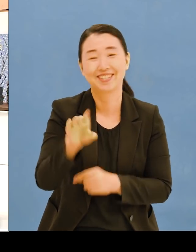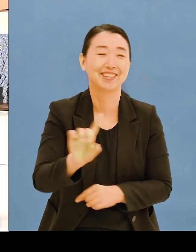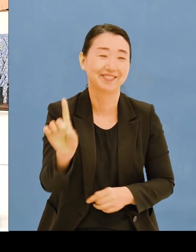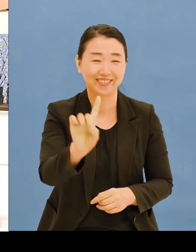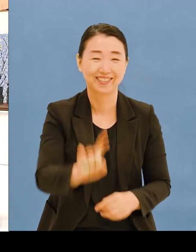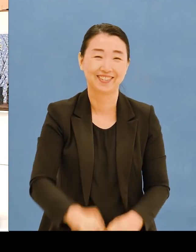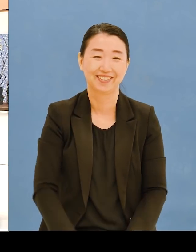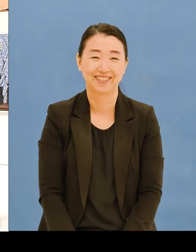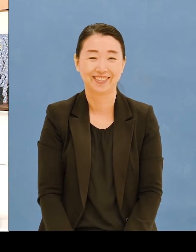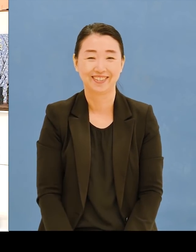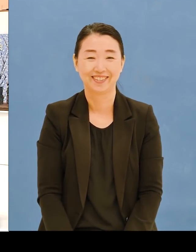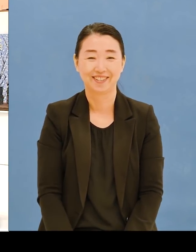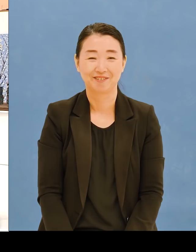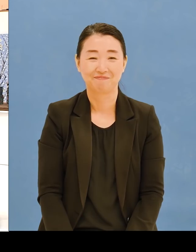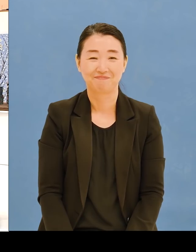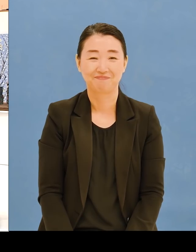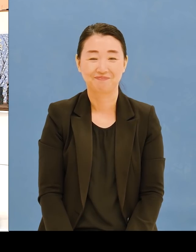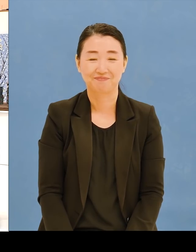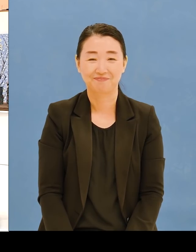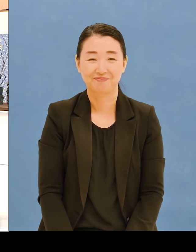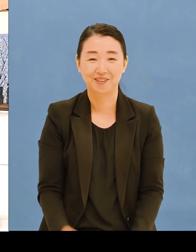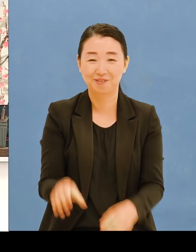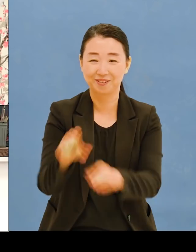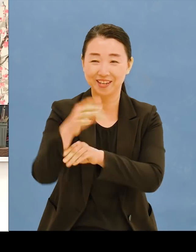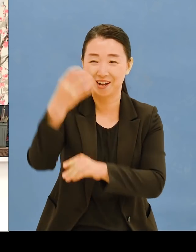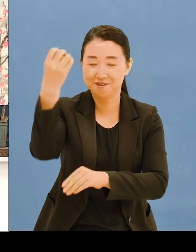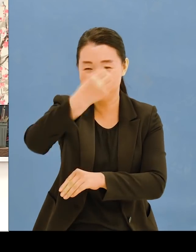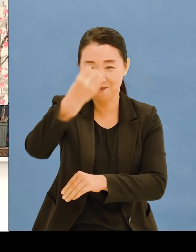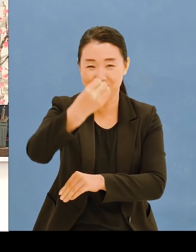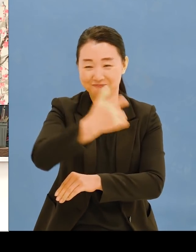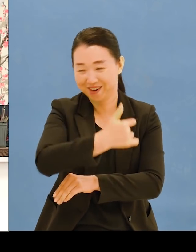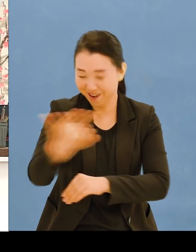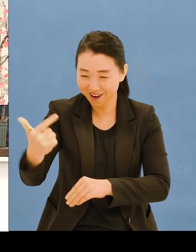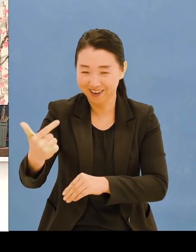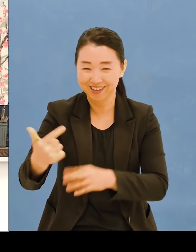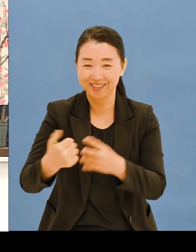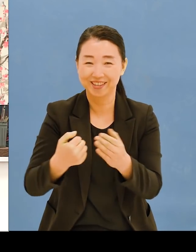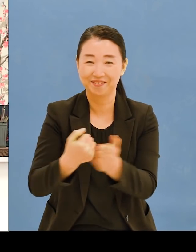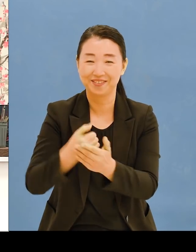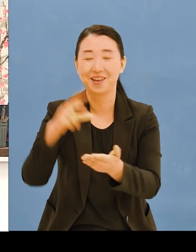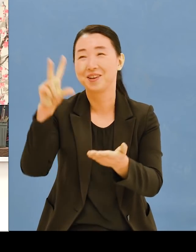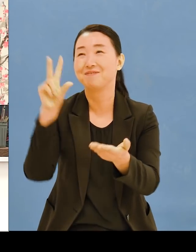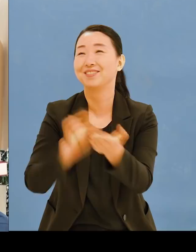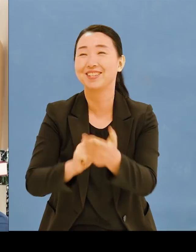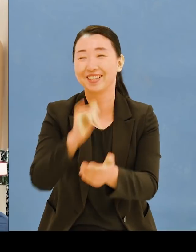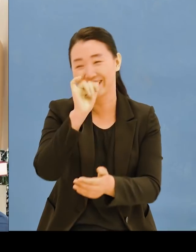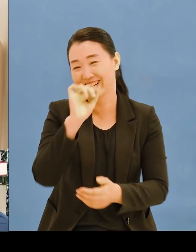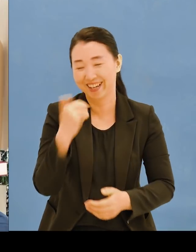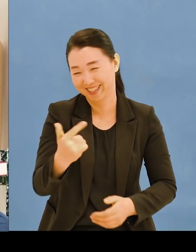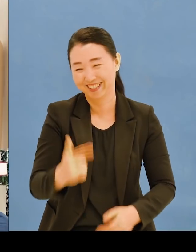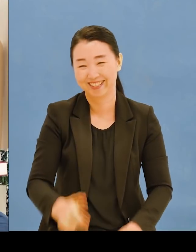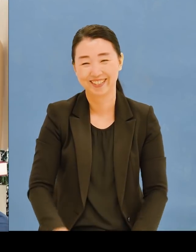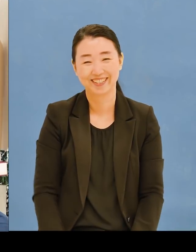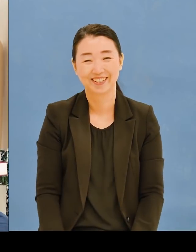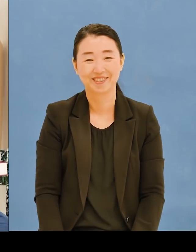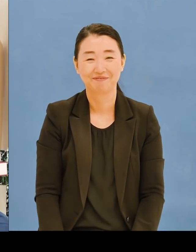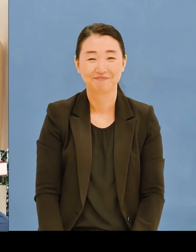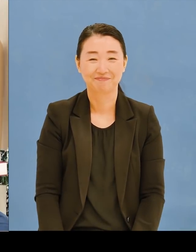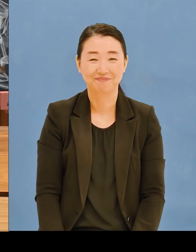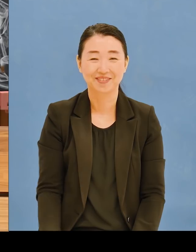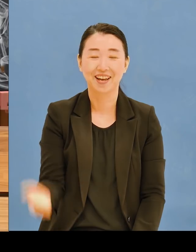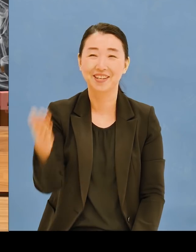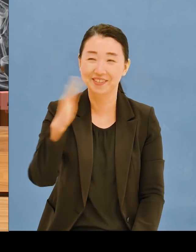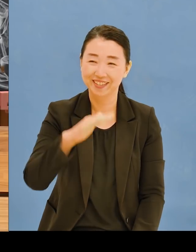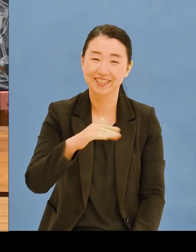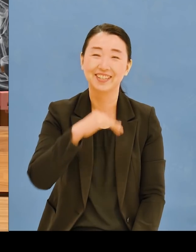그거 판단을. 네, 그때는 그랬던 것 같아요. 이게 또 차가 크다고 해서 또 그분이 문제가 있는 건 아니에요. 그런 건 아니죠. 그냥 아, 그런 건 예. 않고.